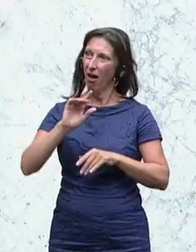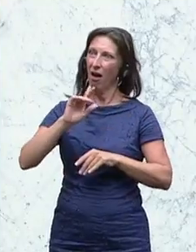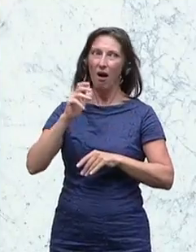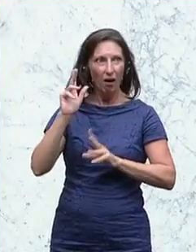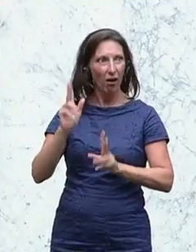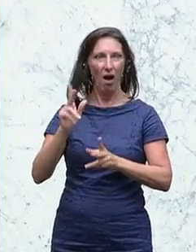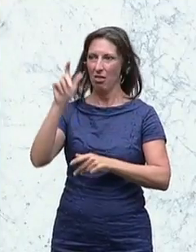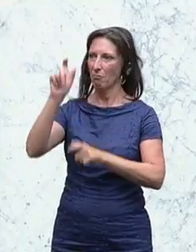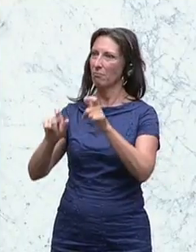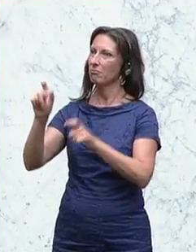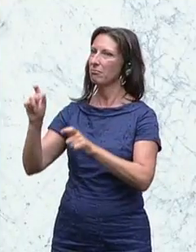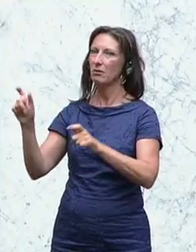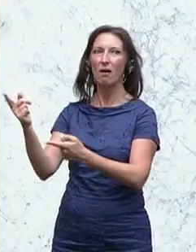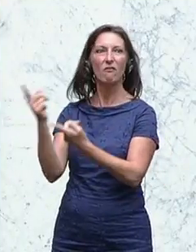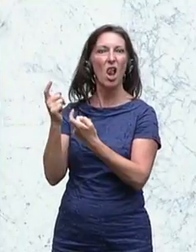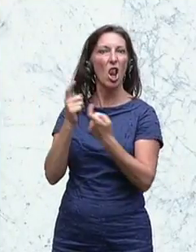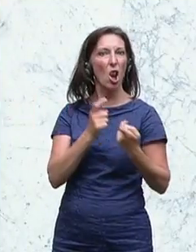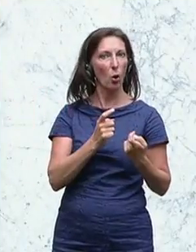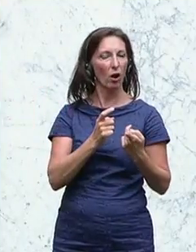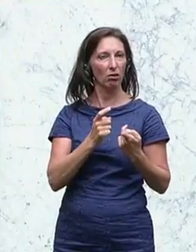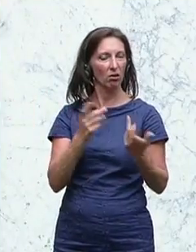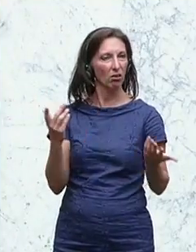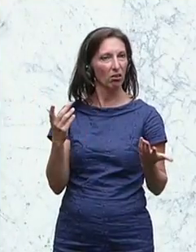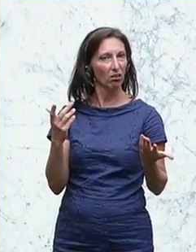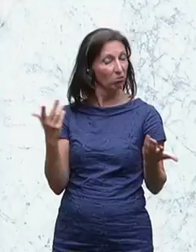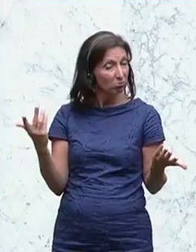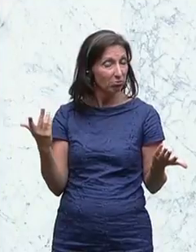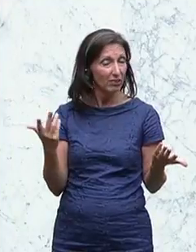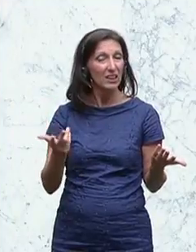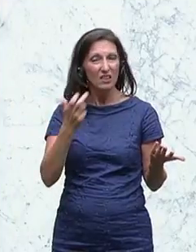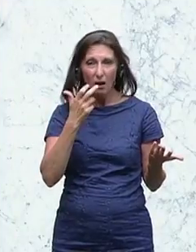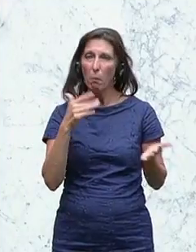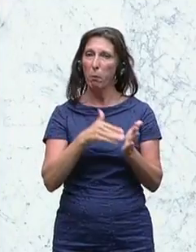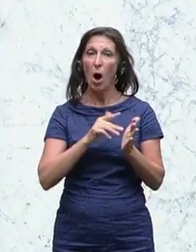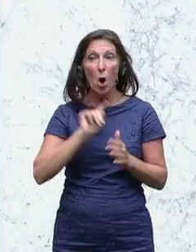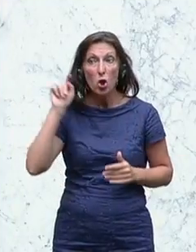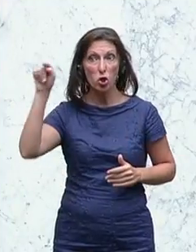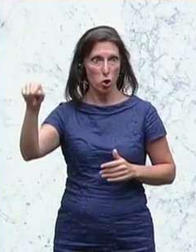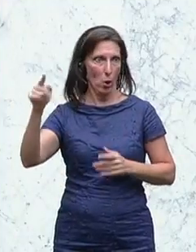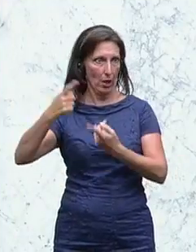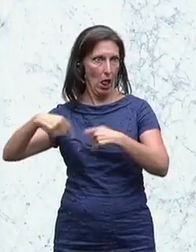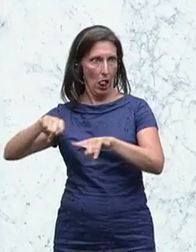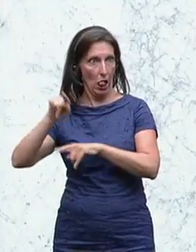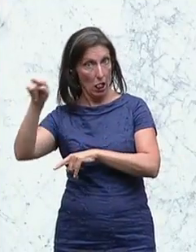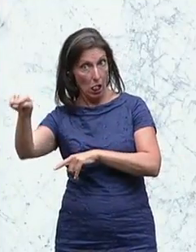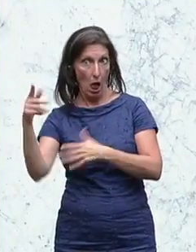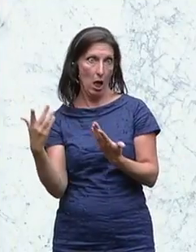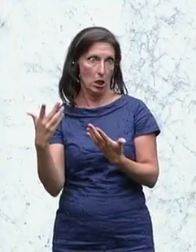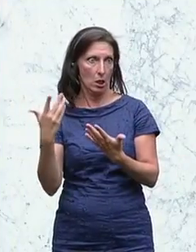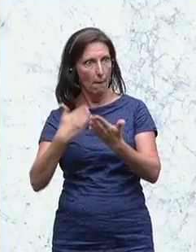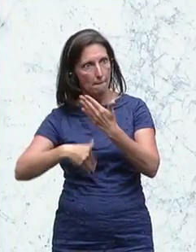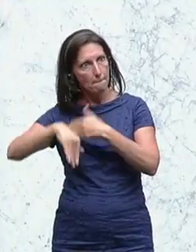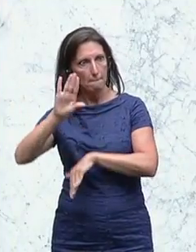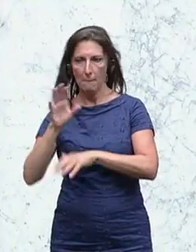stellen wollen. Wir brauchen im Gegenteil verstärkt Hilfe vor Ort, ein gut strukturiertes Resettlement-Programm und